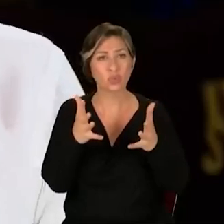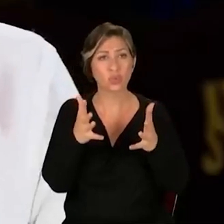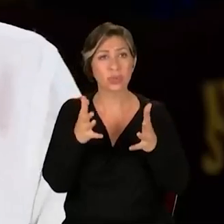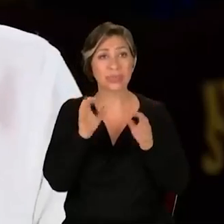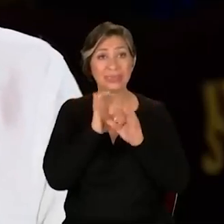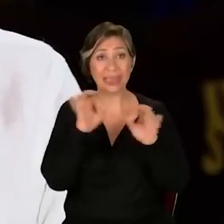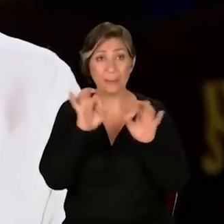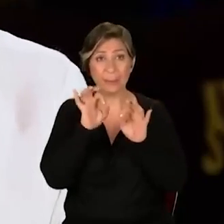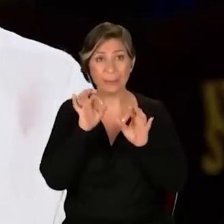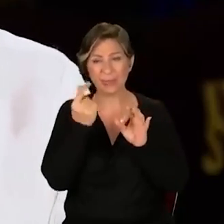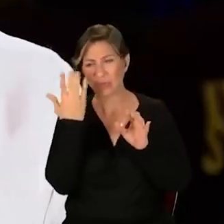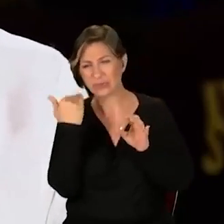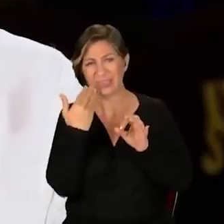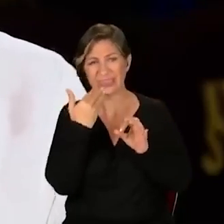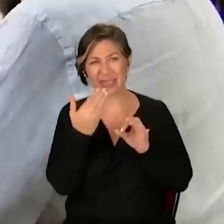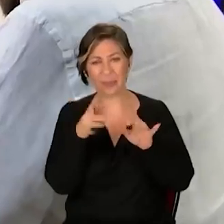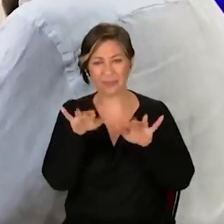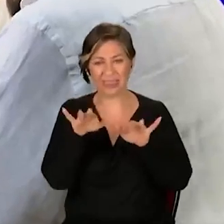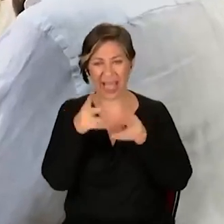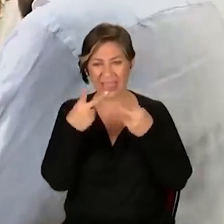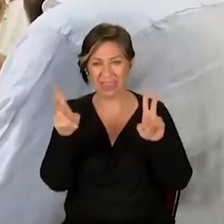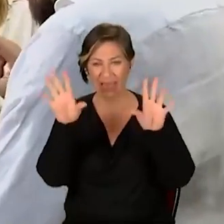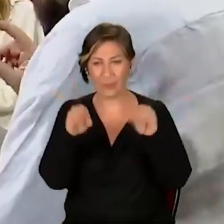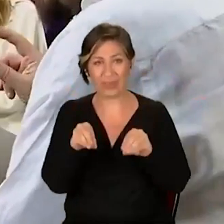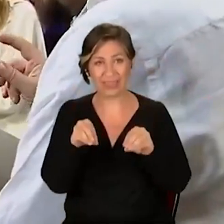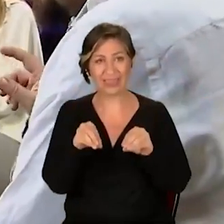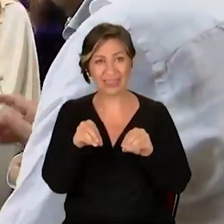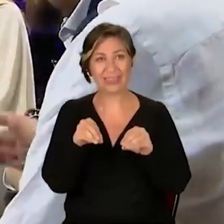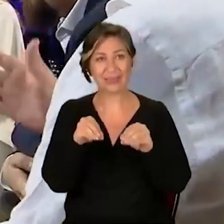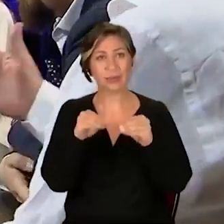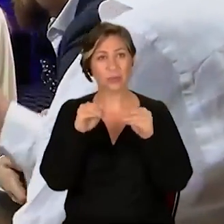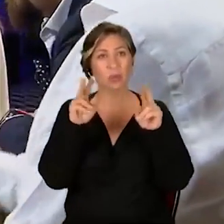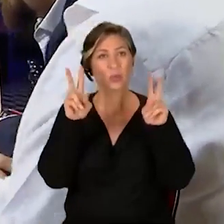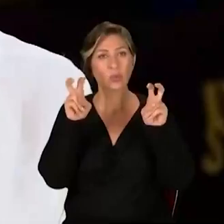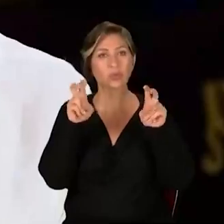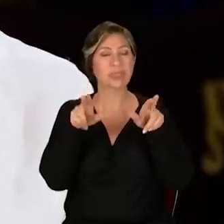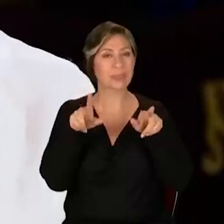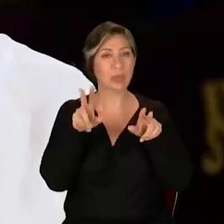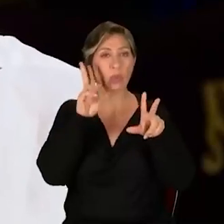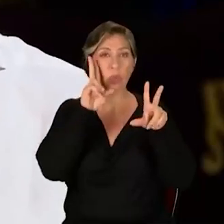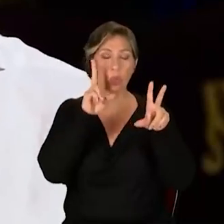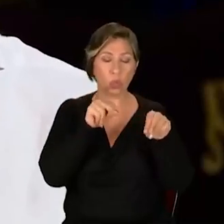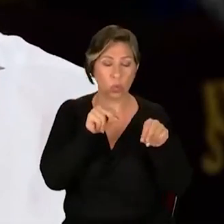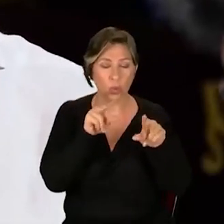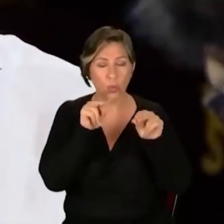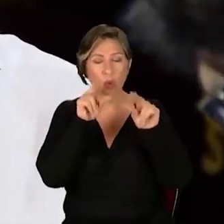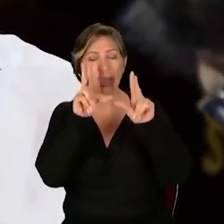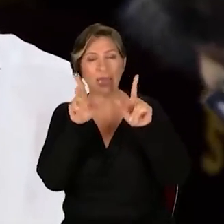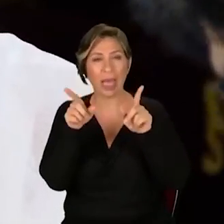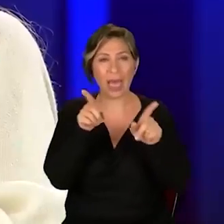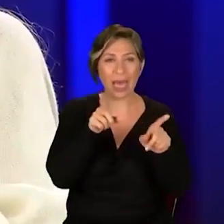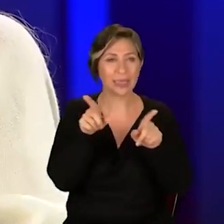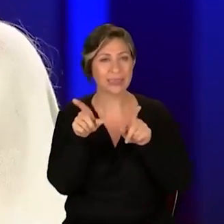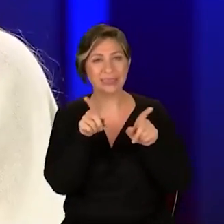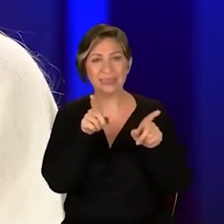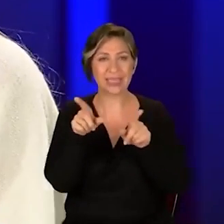Tam da demin hani şu bilgisayarı açtık kapattık meselesi. Yani uykuyla uyanıklık arasındaki bir